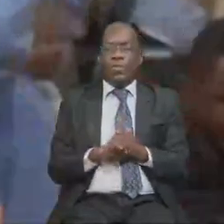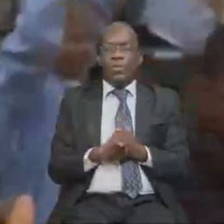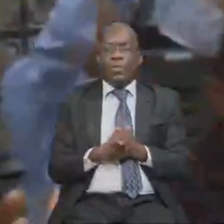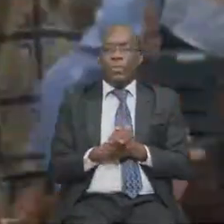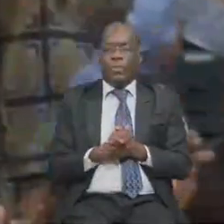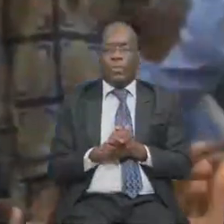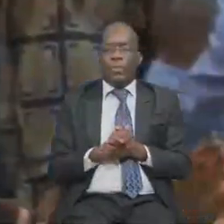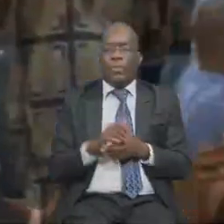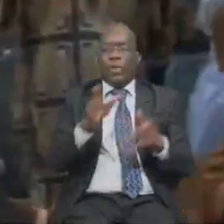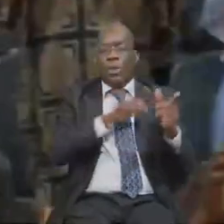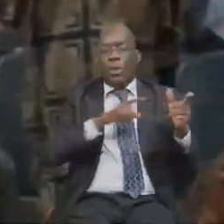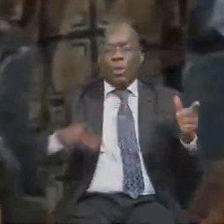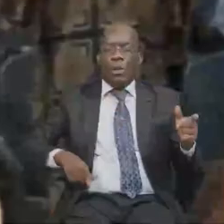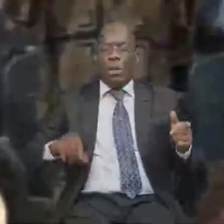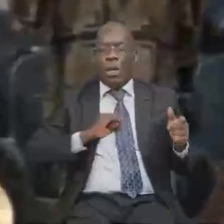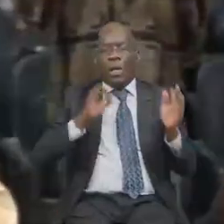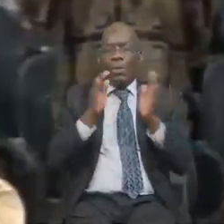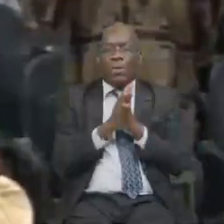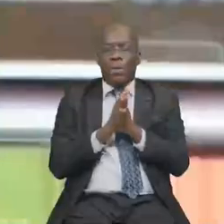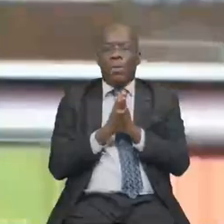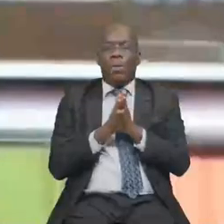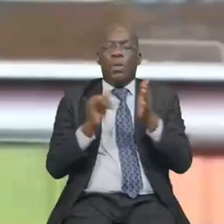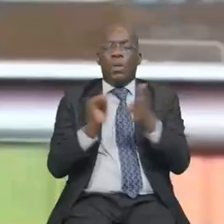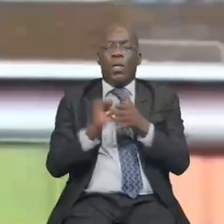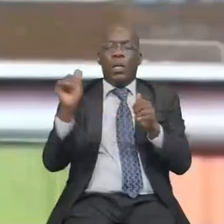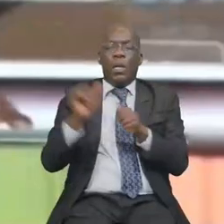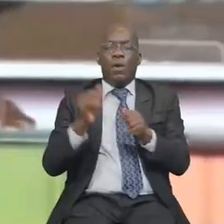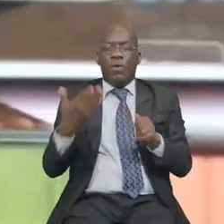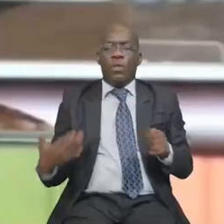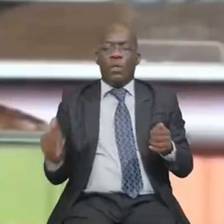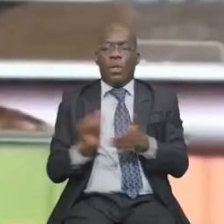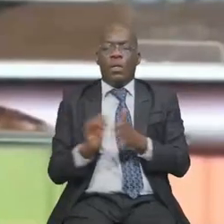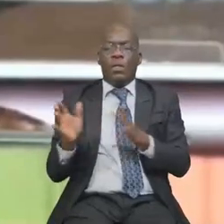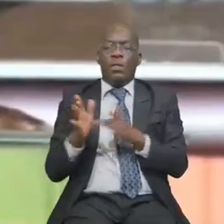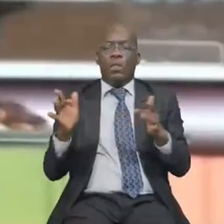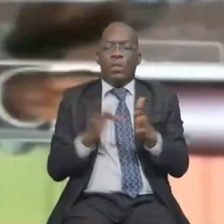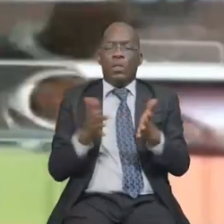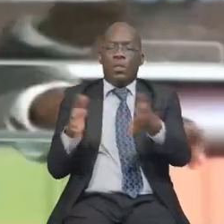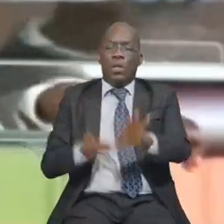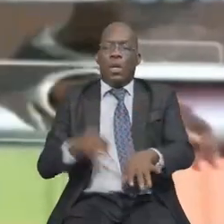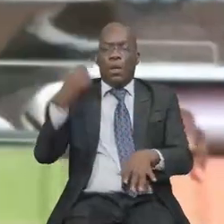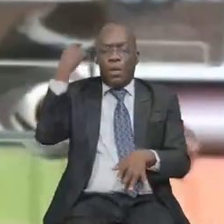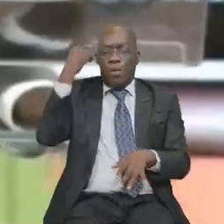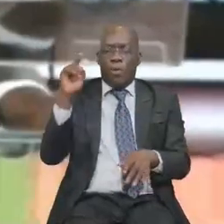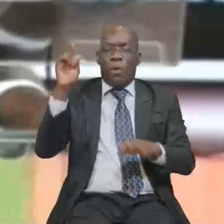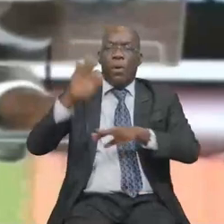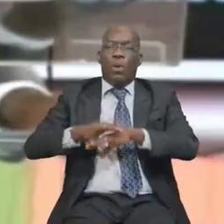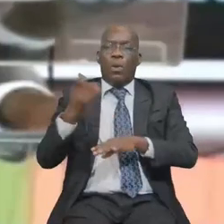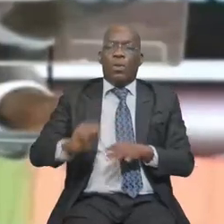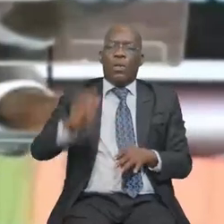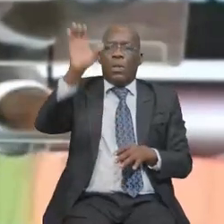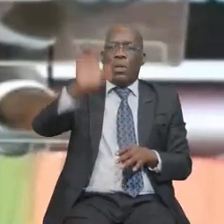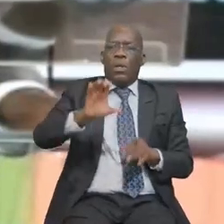Seigneur, je prie que tout ce que Jésus-Christ est mort pour acquérir sur la croix du calvaire, pour